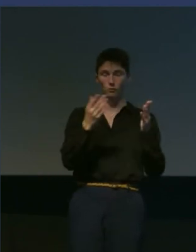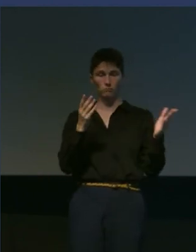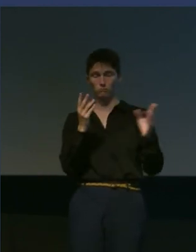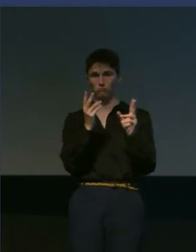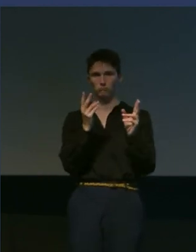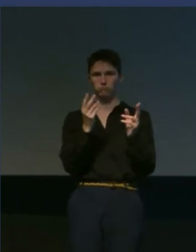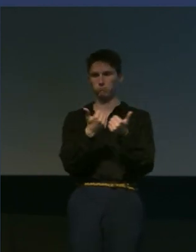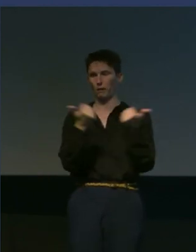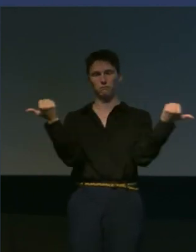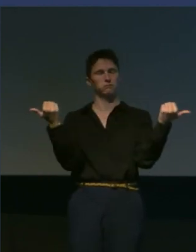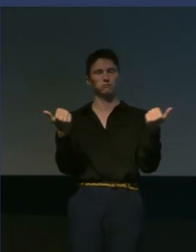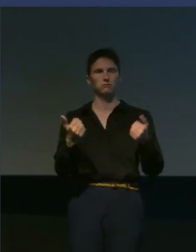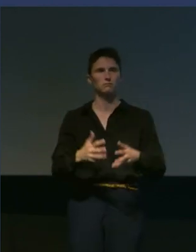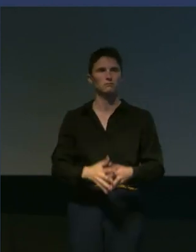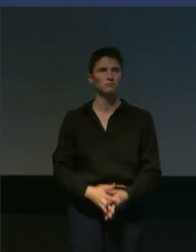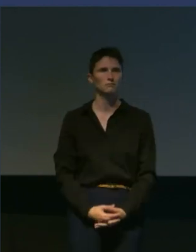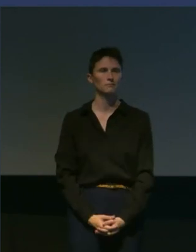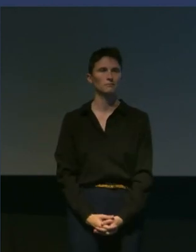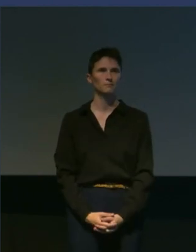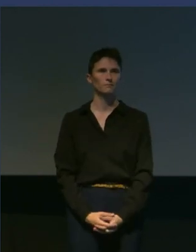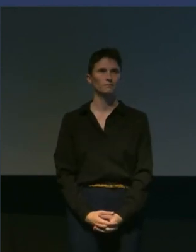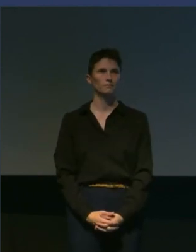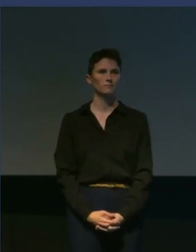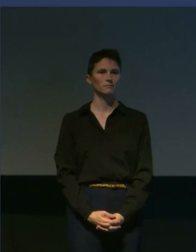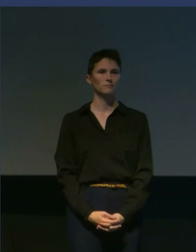l'économie pays.